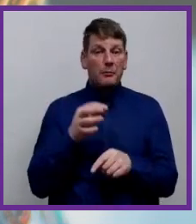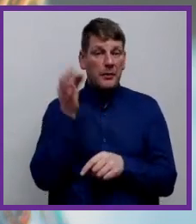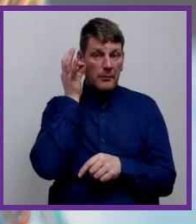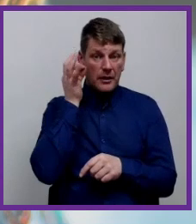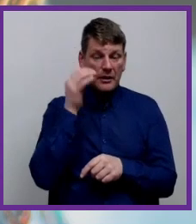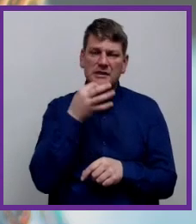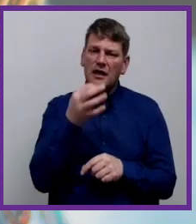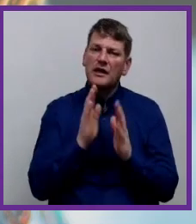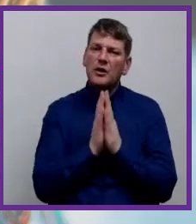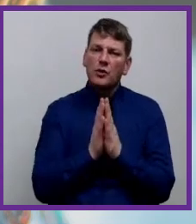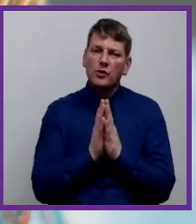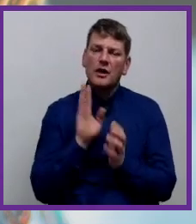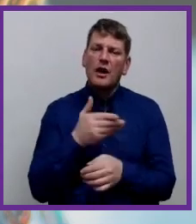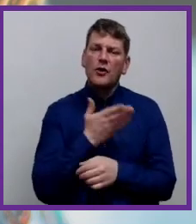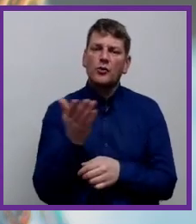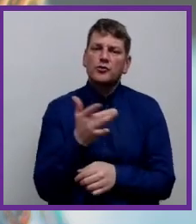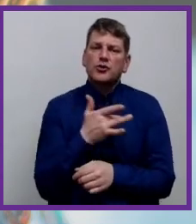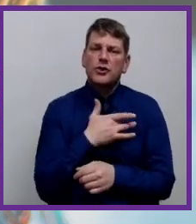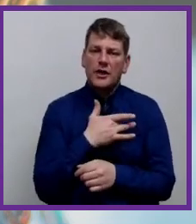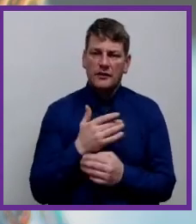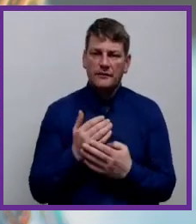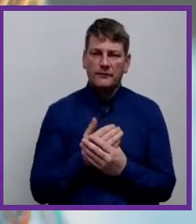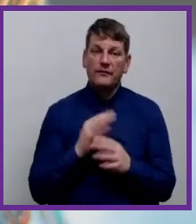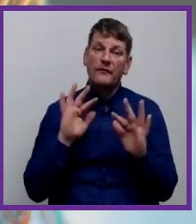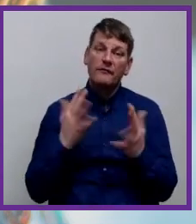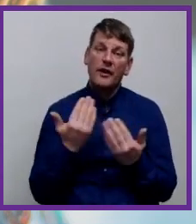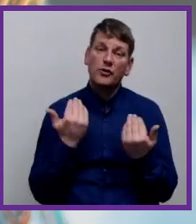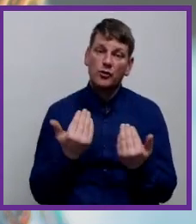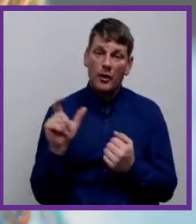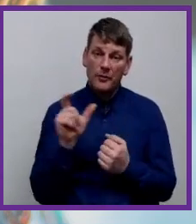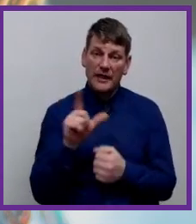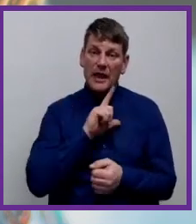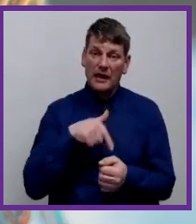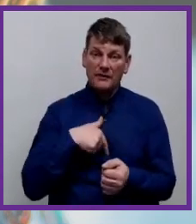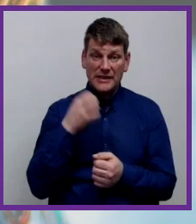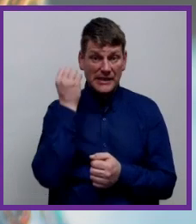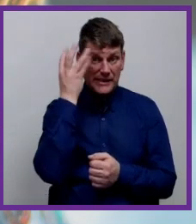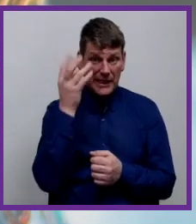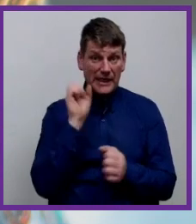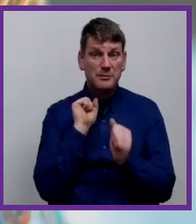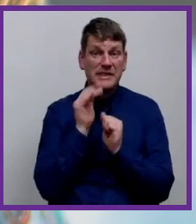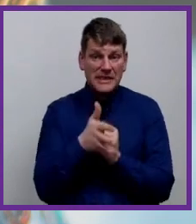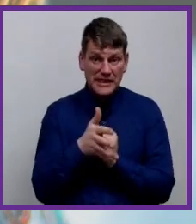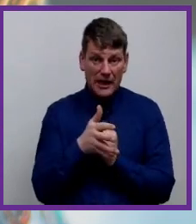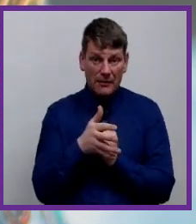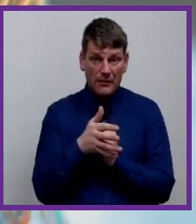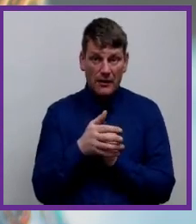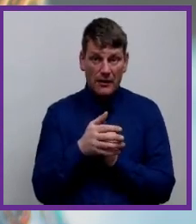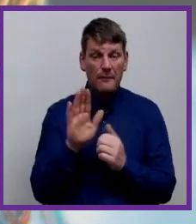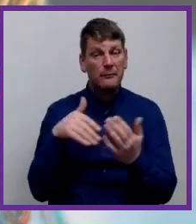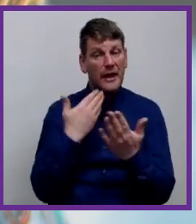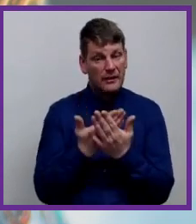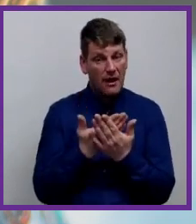Sakiet, lūdzu, kā jums šķiet, vai šobrīd Latvijas izglītības sistēma